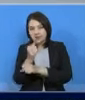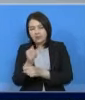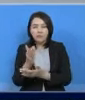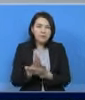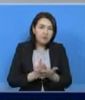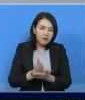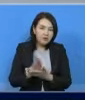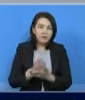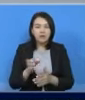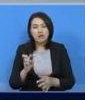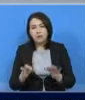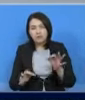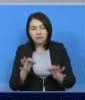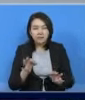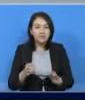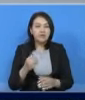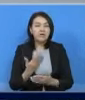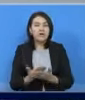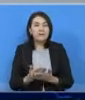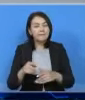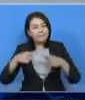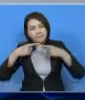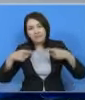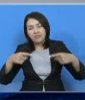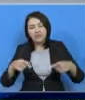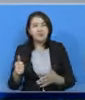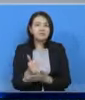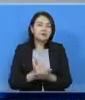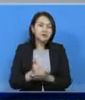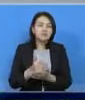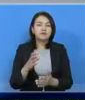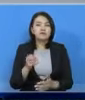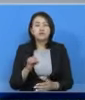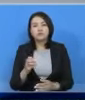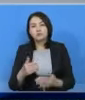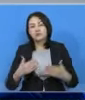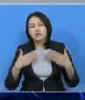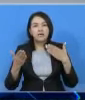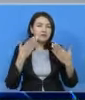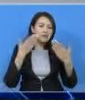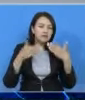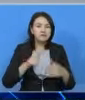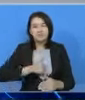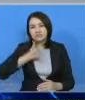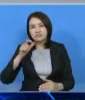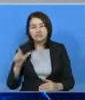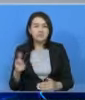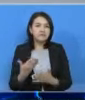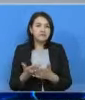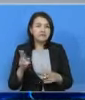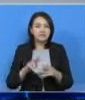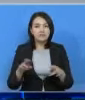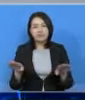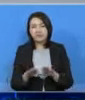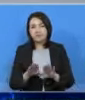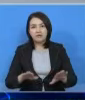полицией, военной прокуратурой, организовываем в воинских частях досуг, разговариваем с солдатами. Вот конкретно в этой воинской